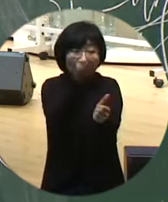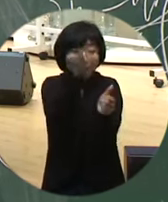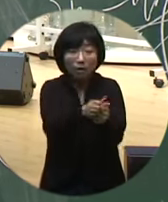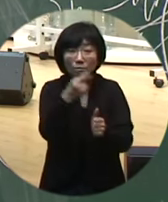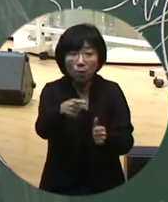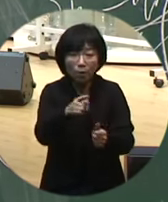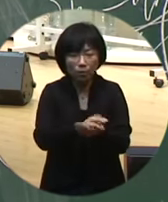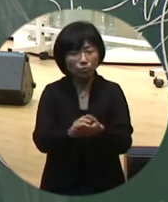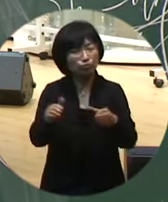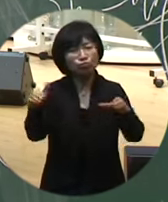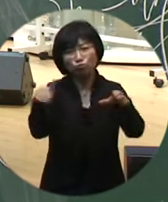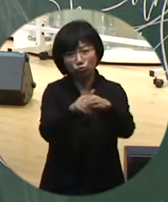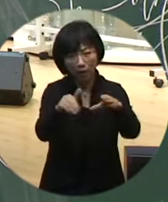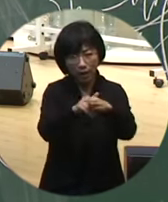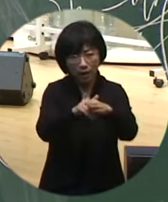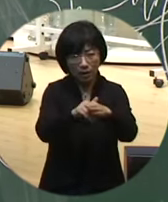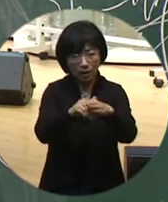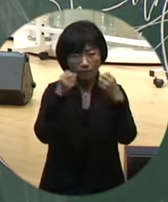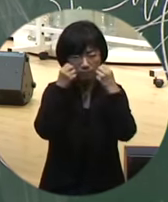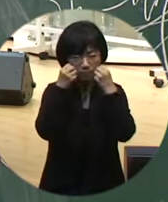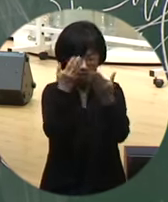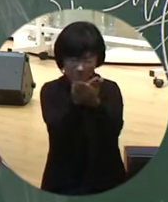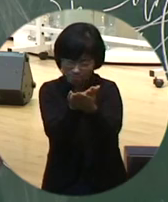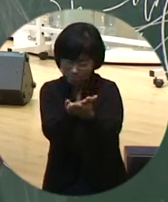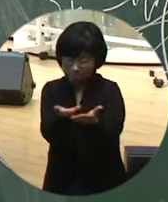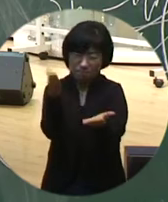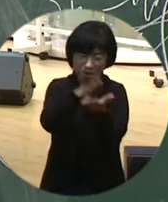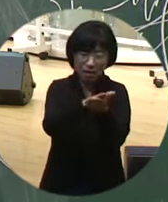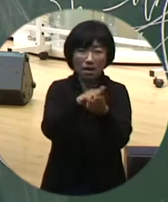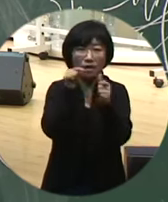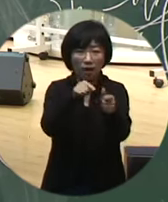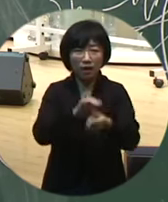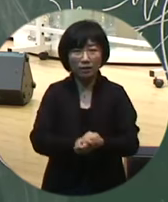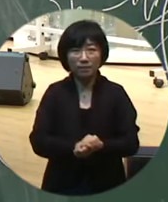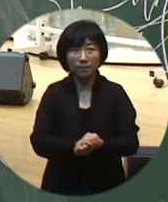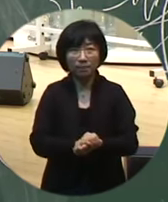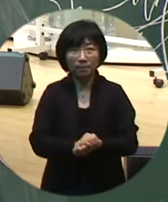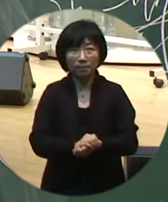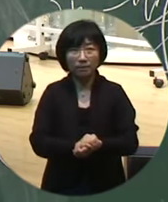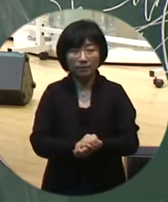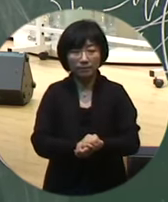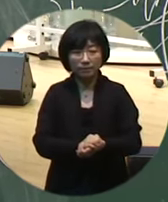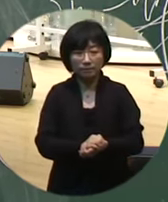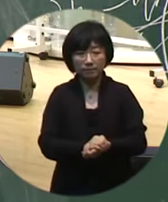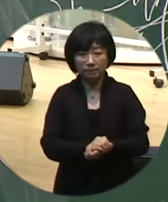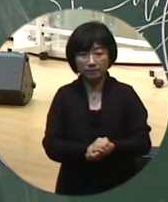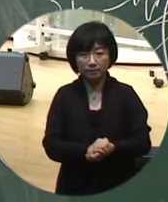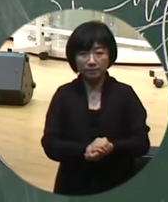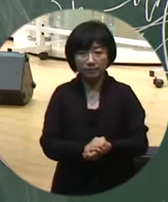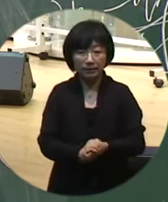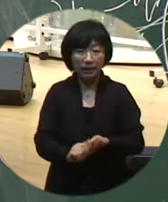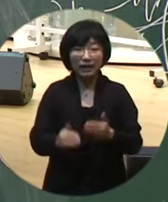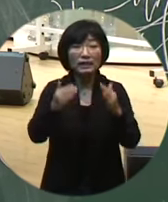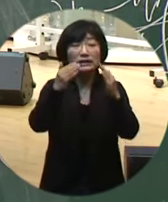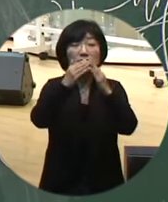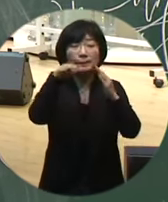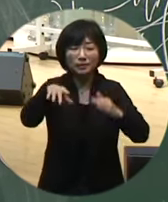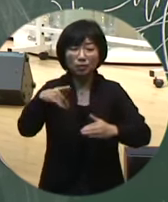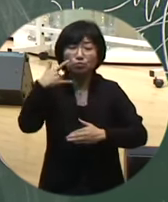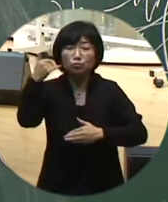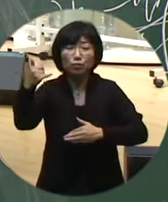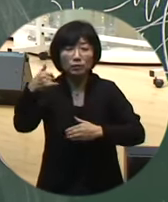must overturn that culture. 그게 교회 헌신이에요, 여러분. That's church devotion. 하도 집에서 어렵다는 얘기하니까는요. People keep saying that things are so hard